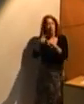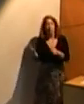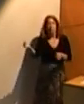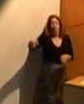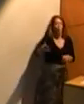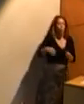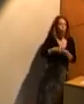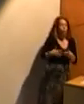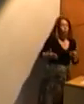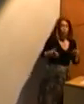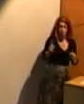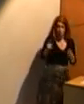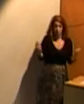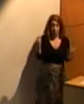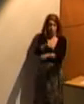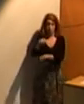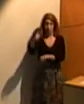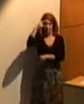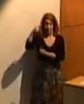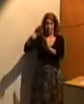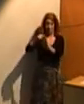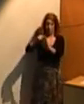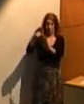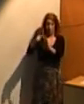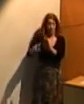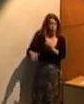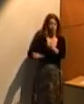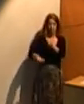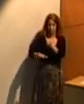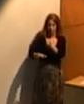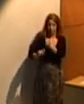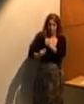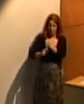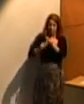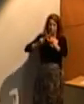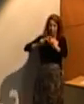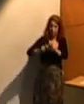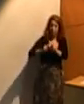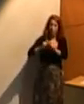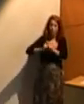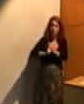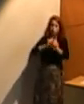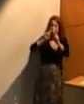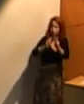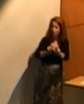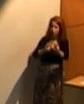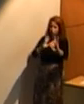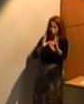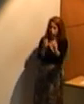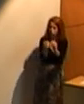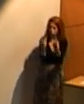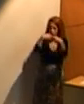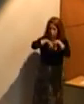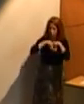sein de l'ensemble des processus des projets de recherche qui font que les scientifiques eux-mêmes s'approprie n'ont pas leur corps mais les questions